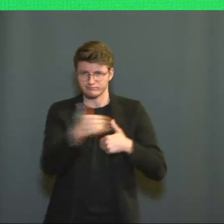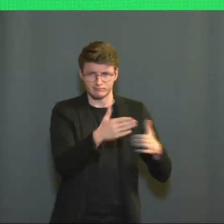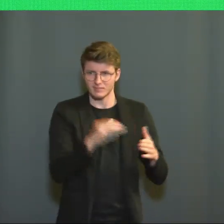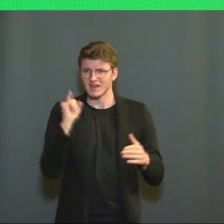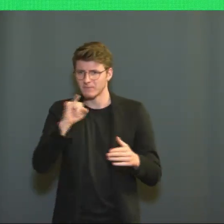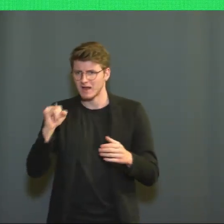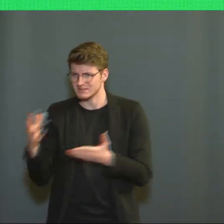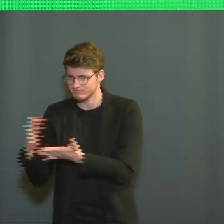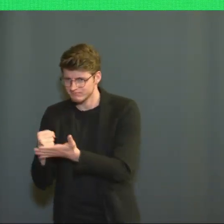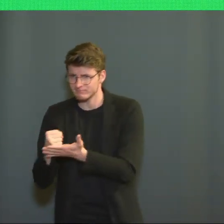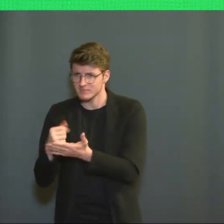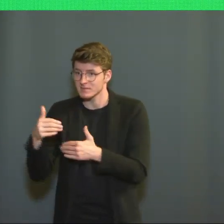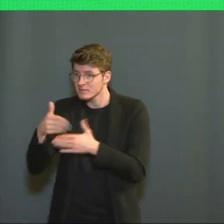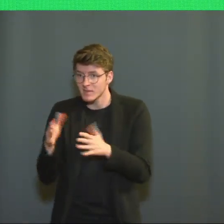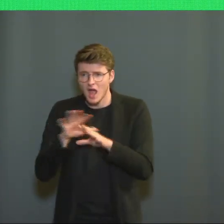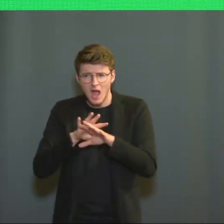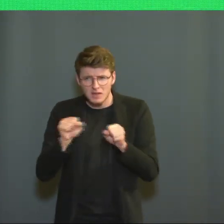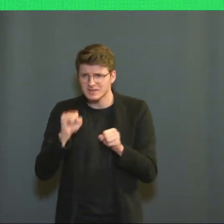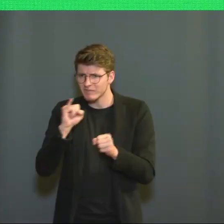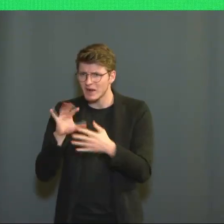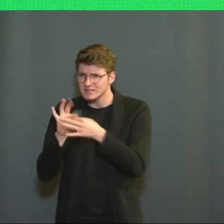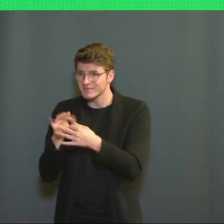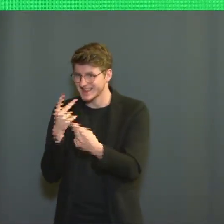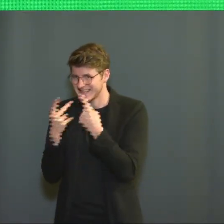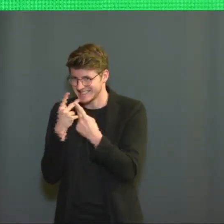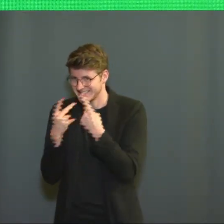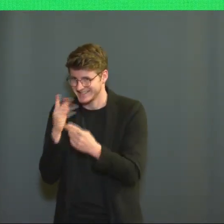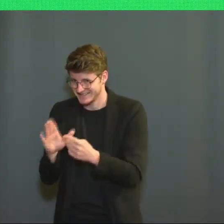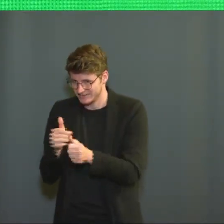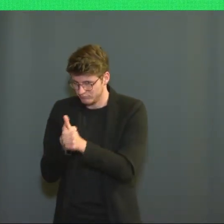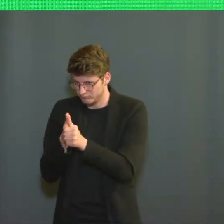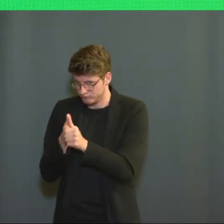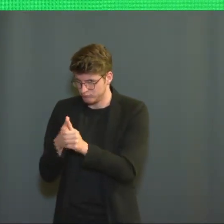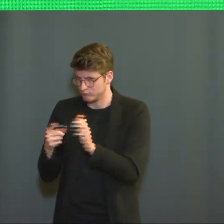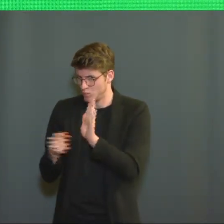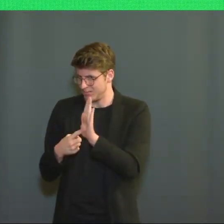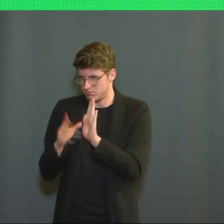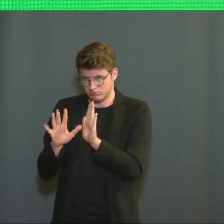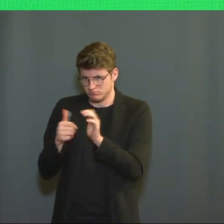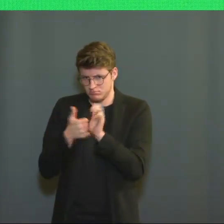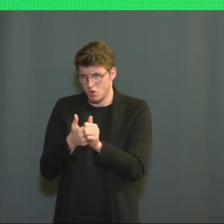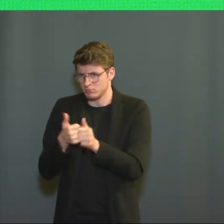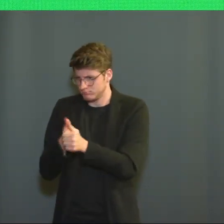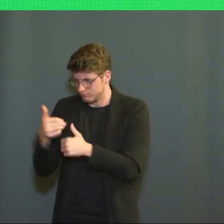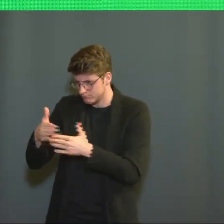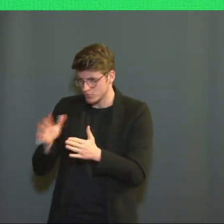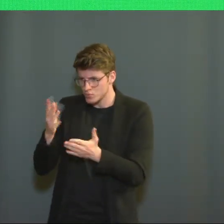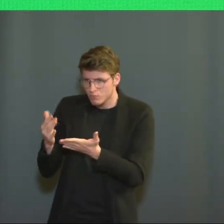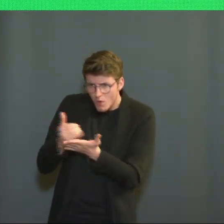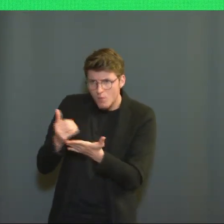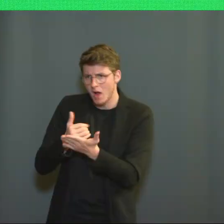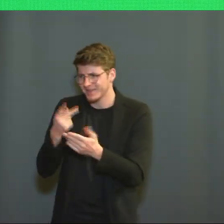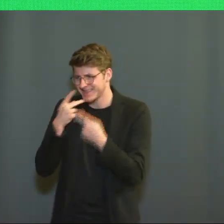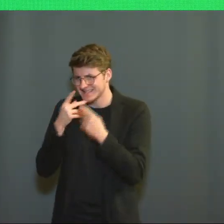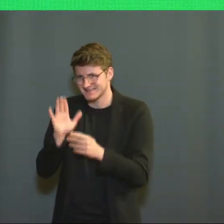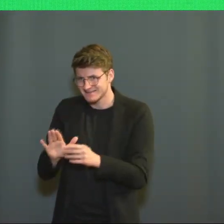wat met de testen te maken heeft en die conform de wetgeving, conform het koninklijk besluit en het samenwerkingsakkoord, waar het gaat